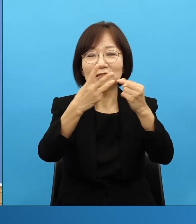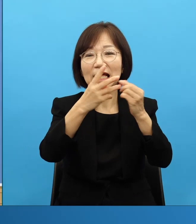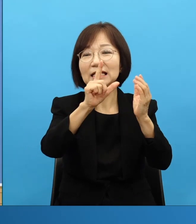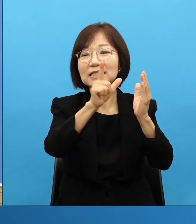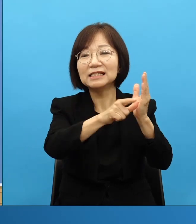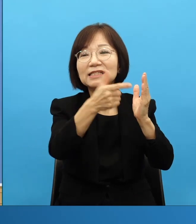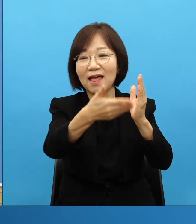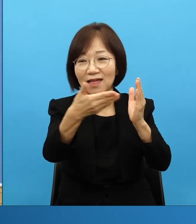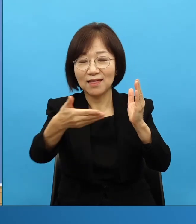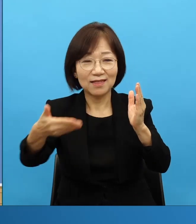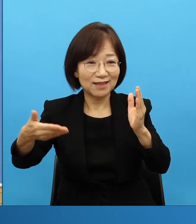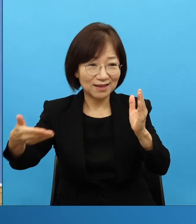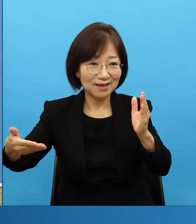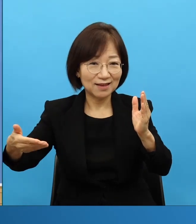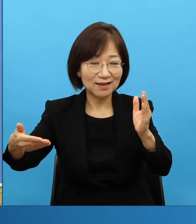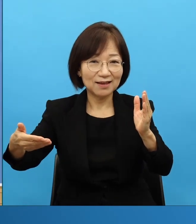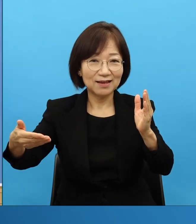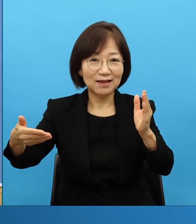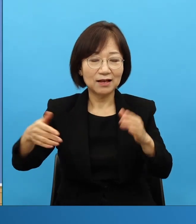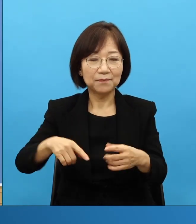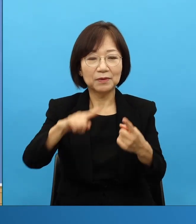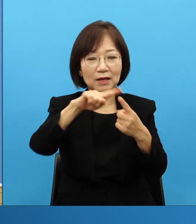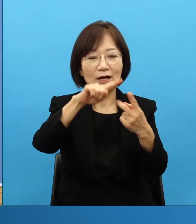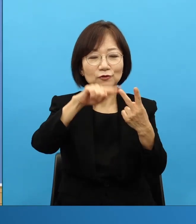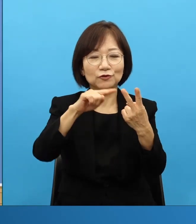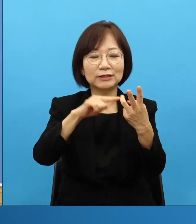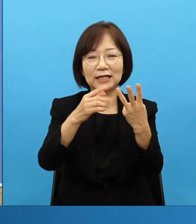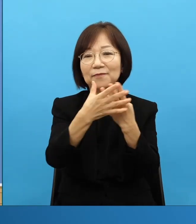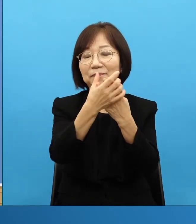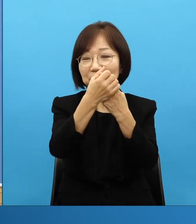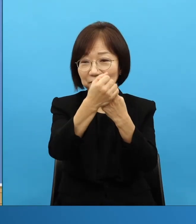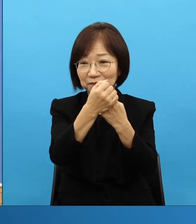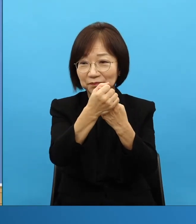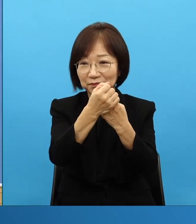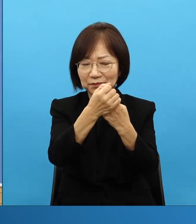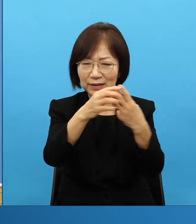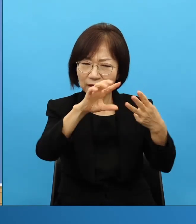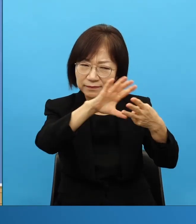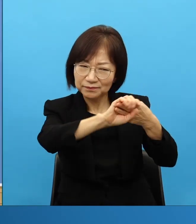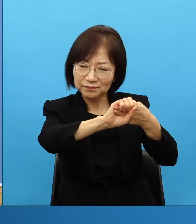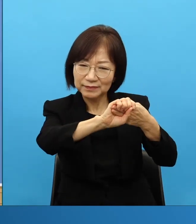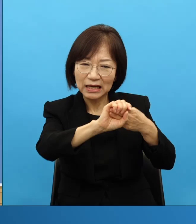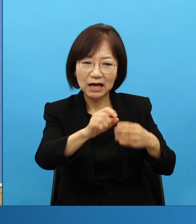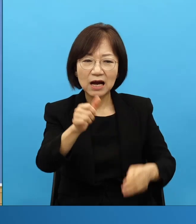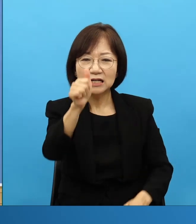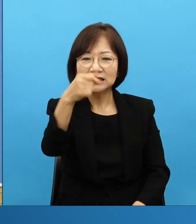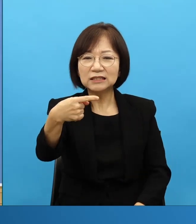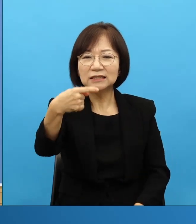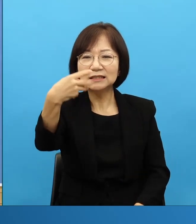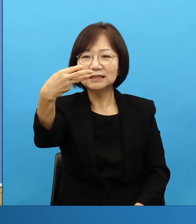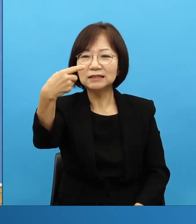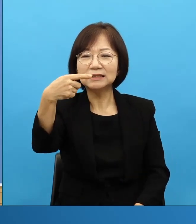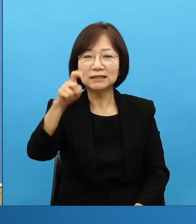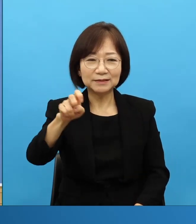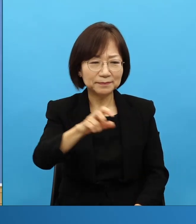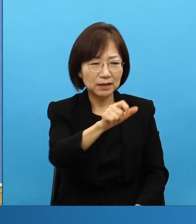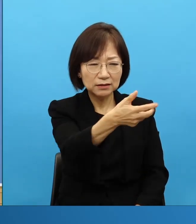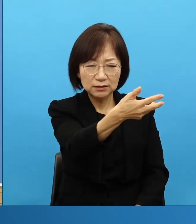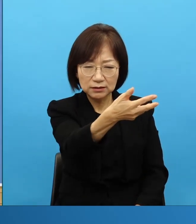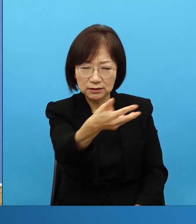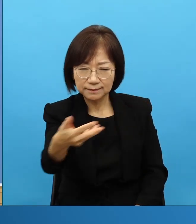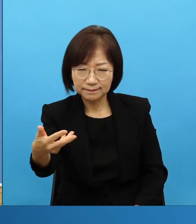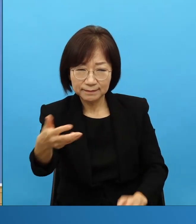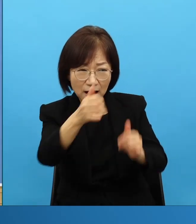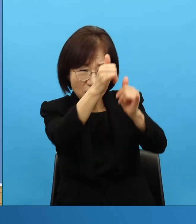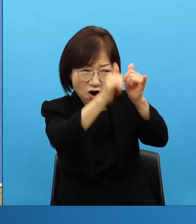된다고 three 그랬어요. ages. Because we have to go to the end 이게 of the age. 시공간 초월이거든요. That is 여기 transcendence 흐름이 of time and 딱 space. 보여요. And we start to see that stream.